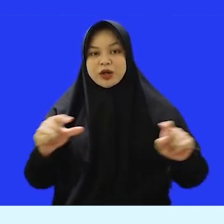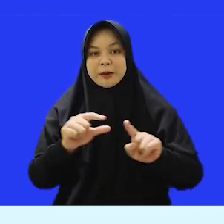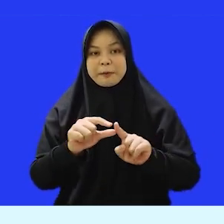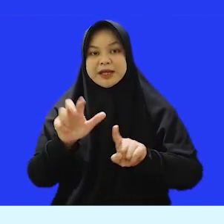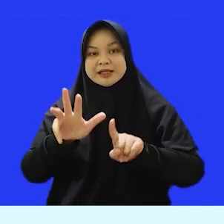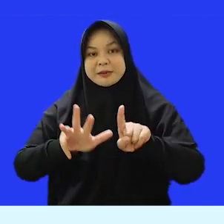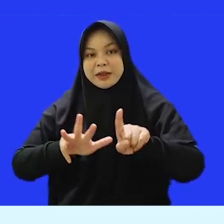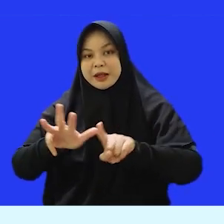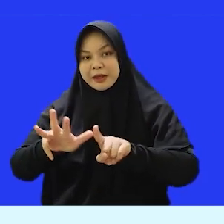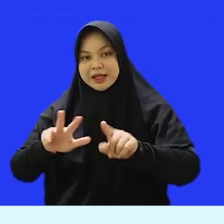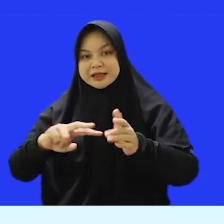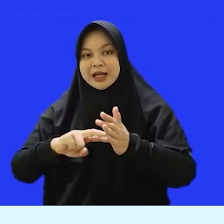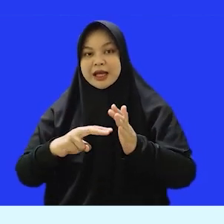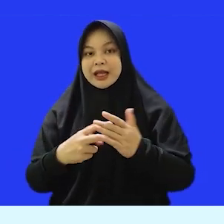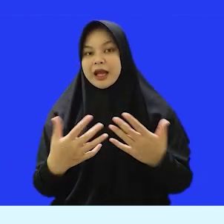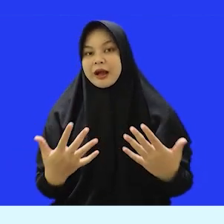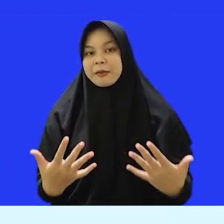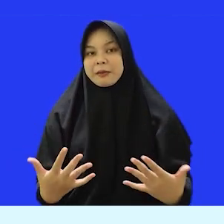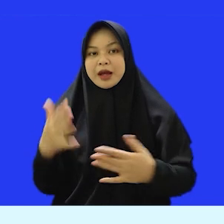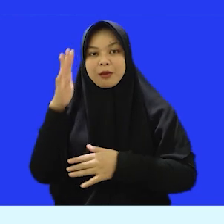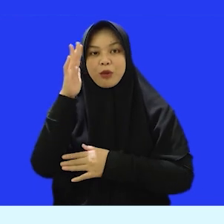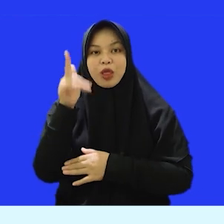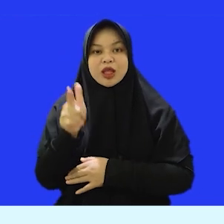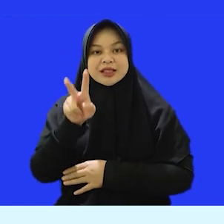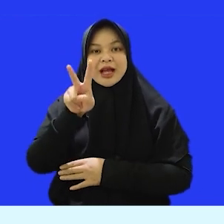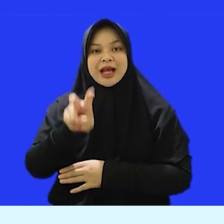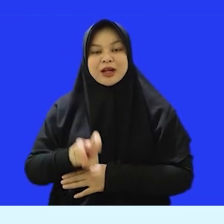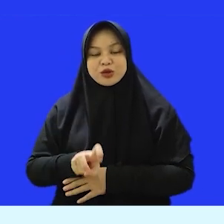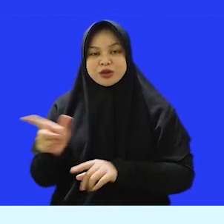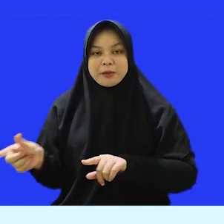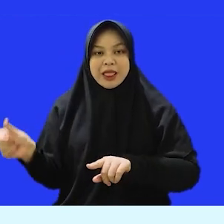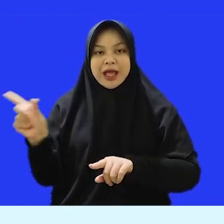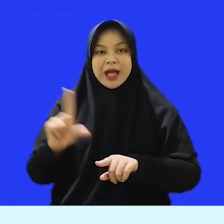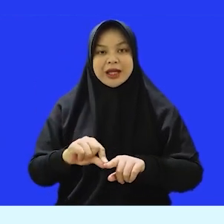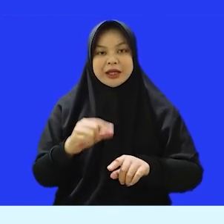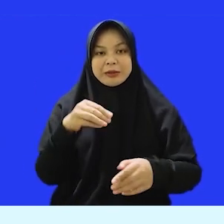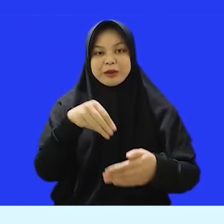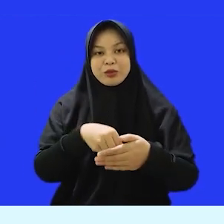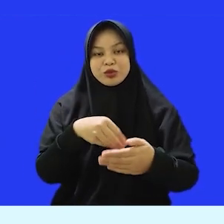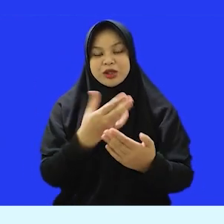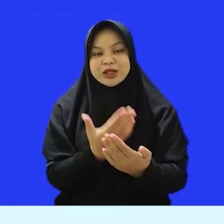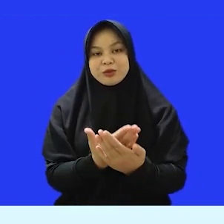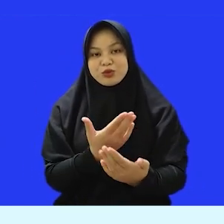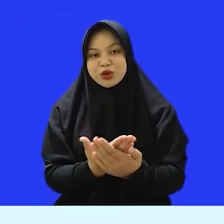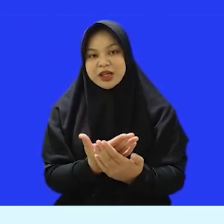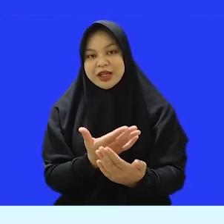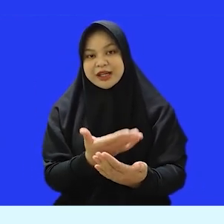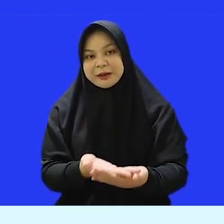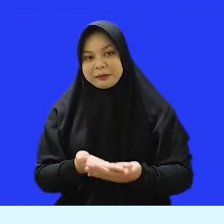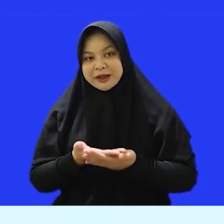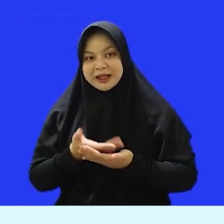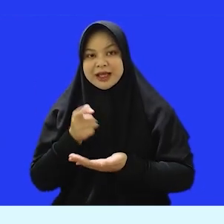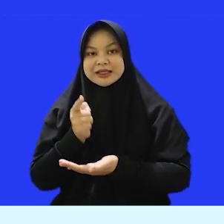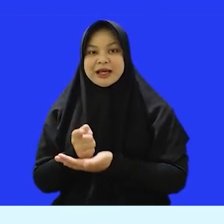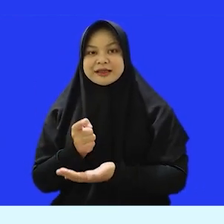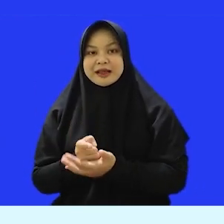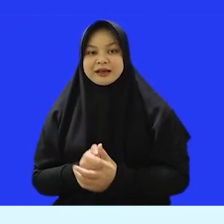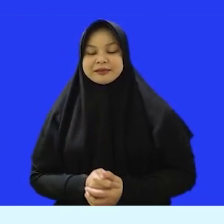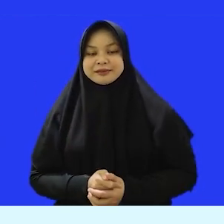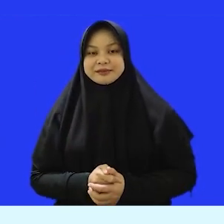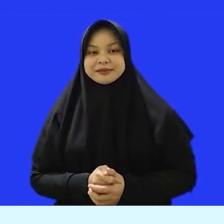P19 yang artinya kepolisian harus melengkapi berkas atau bukti yang diminta oleh